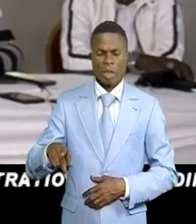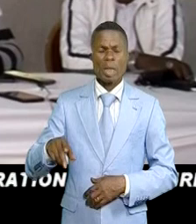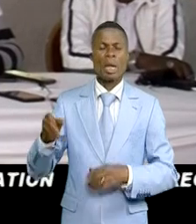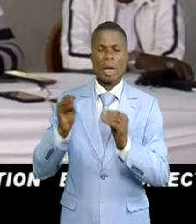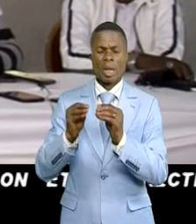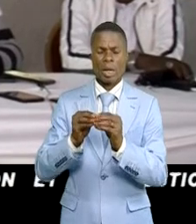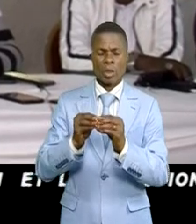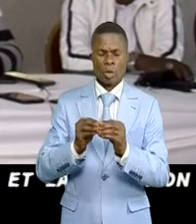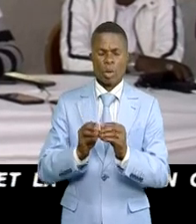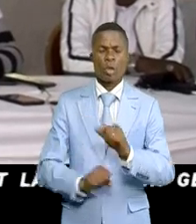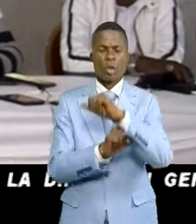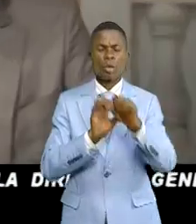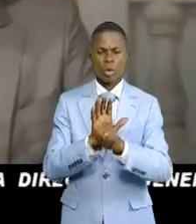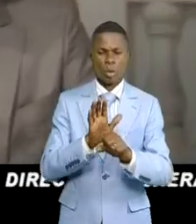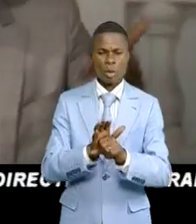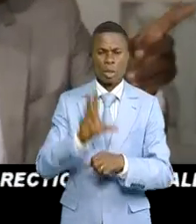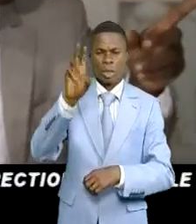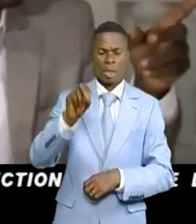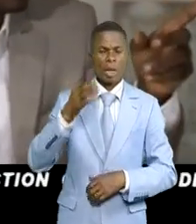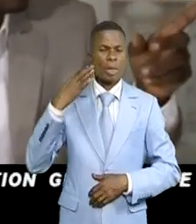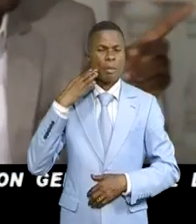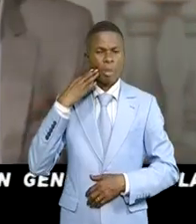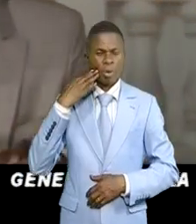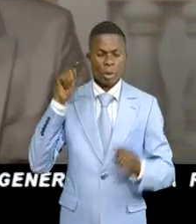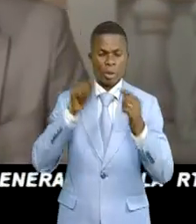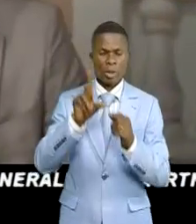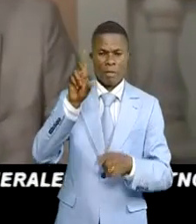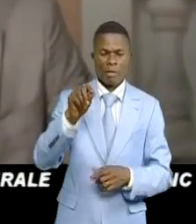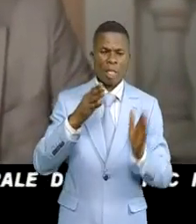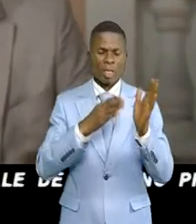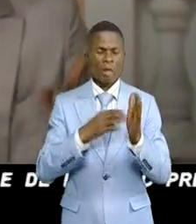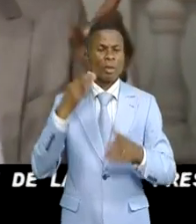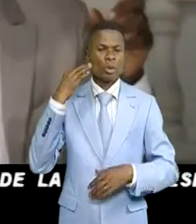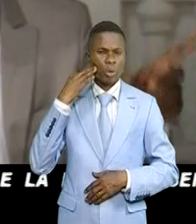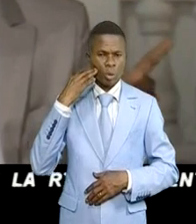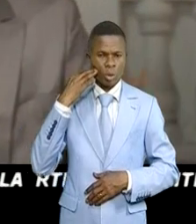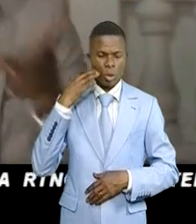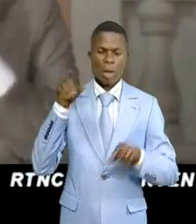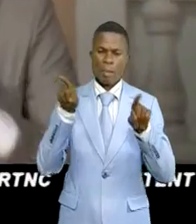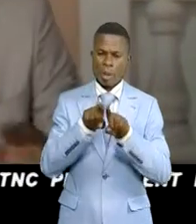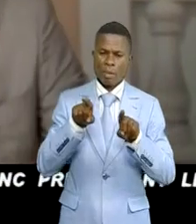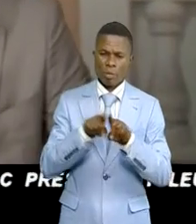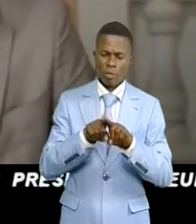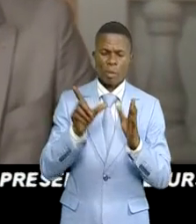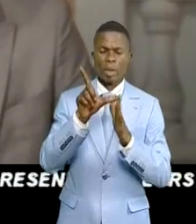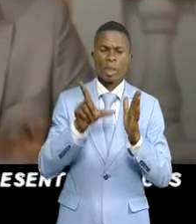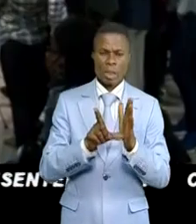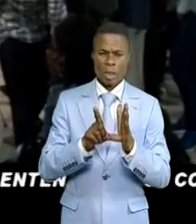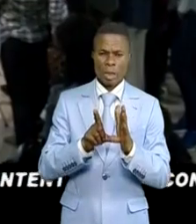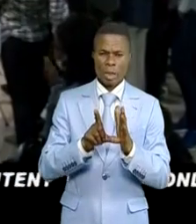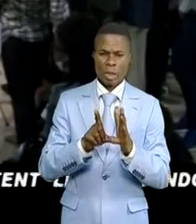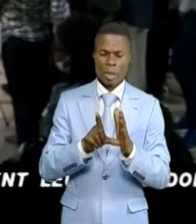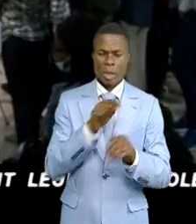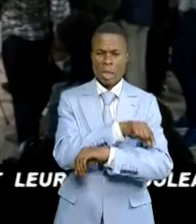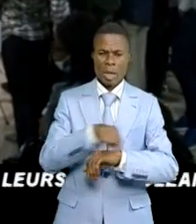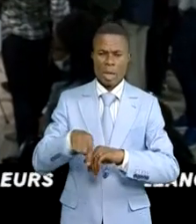plein droit du 30 mars au 29 juin, conformément à la loi sur la libre administration